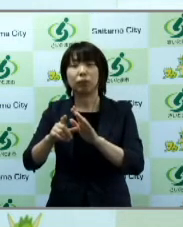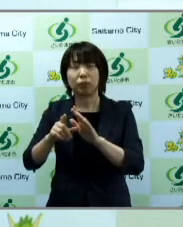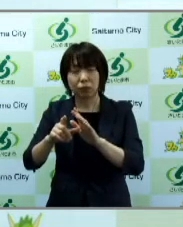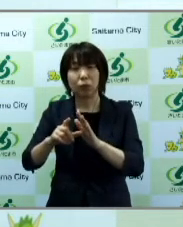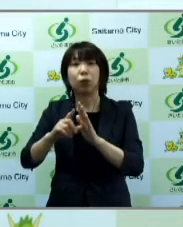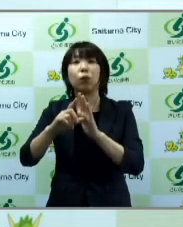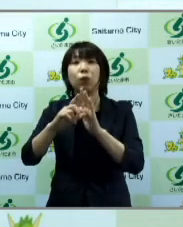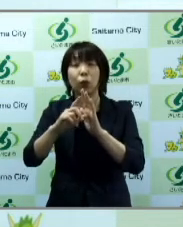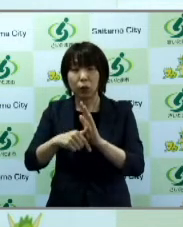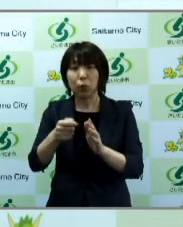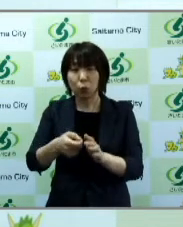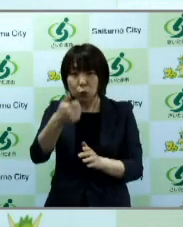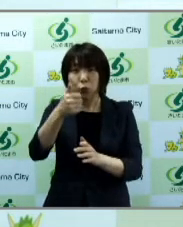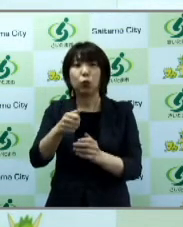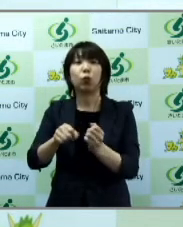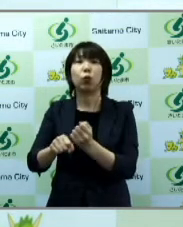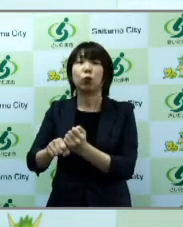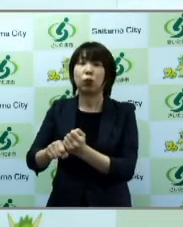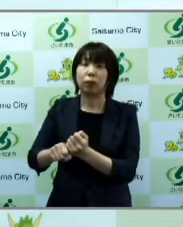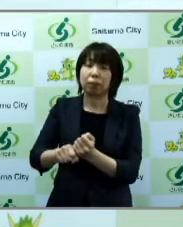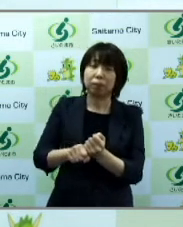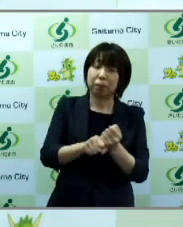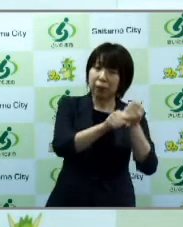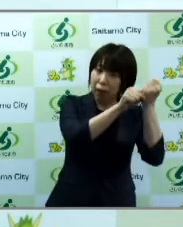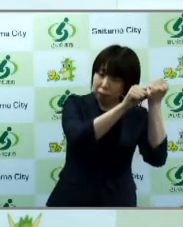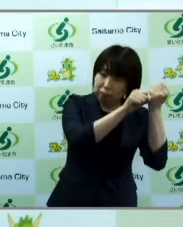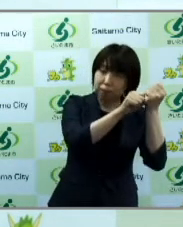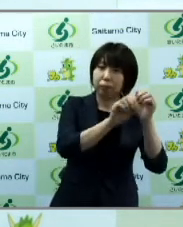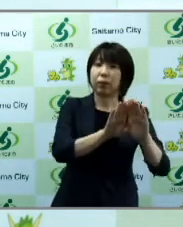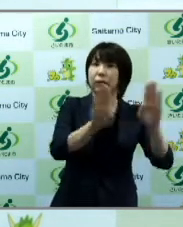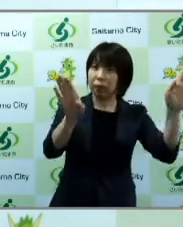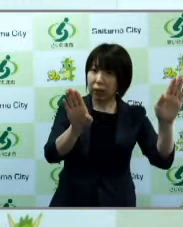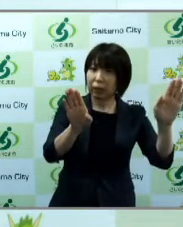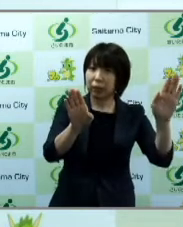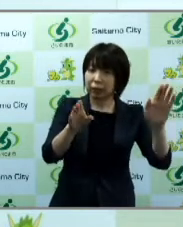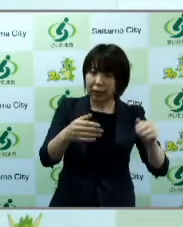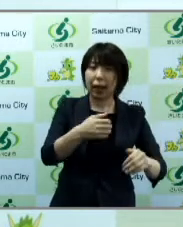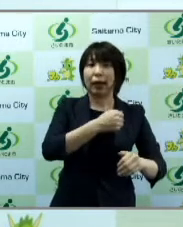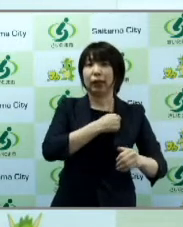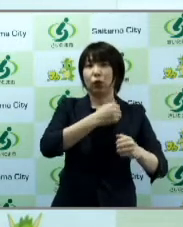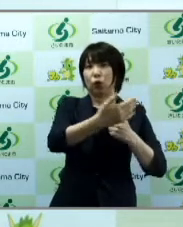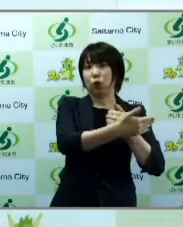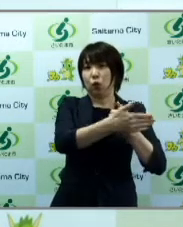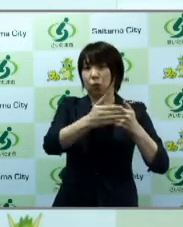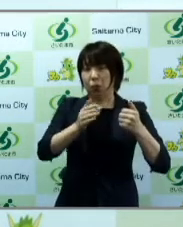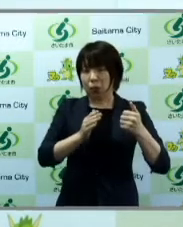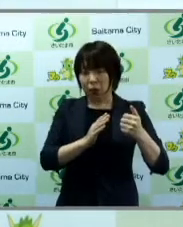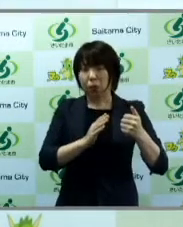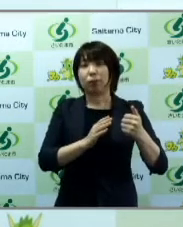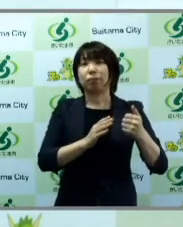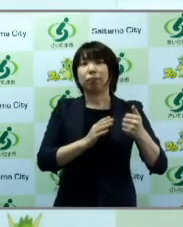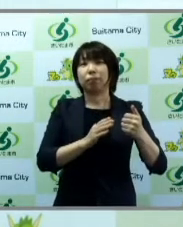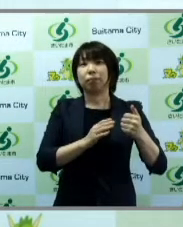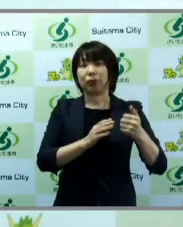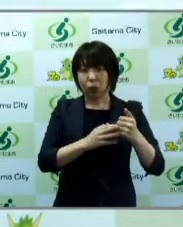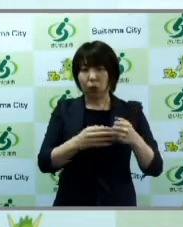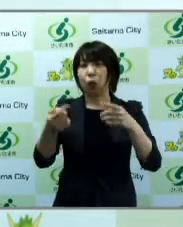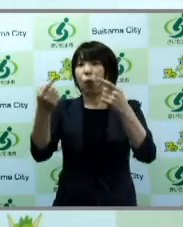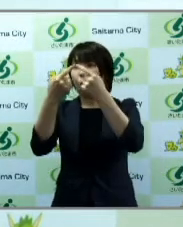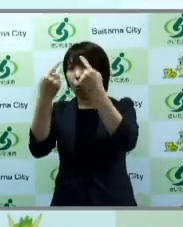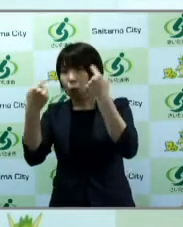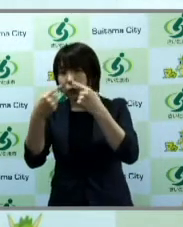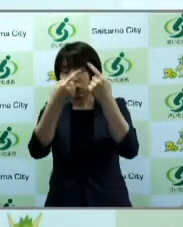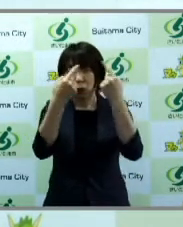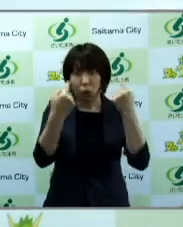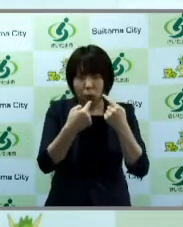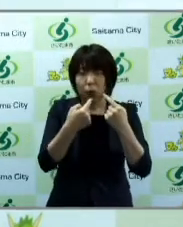に、まあ命を守ることができるというようなことをですねぜひ、それぞれで取り組んでいただくこと